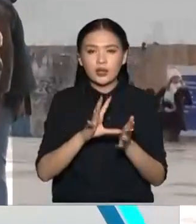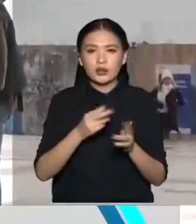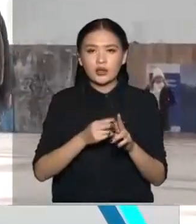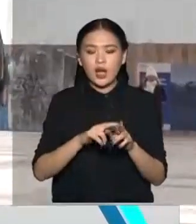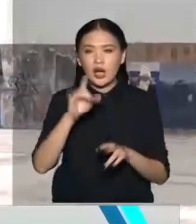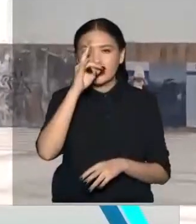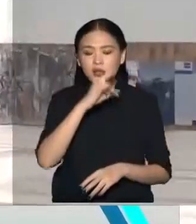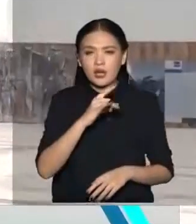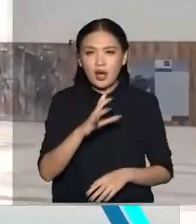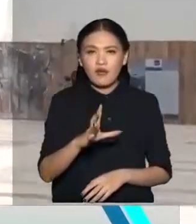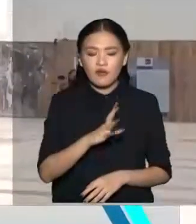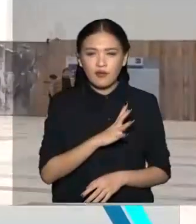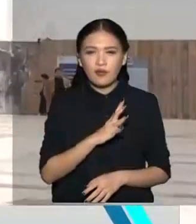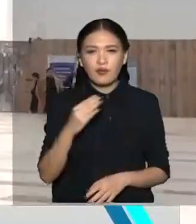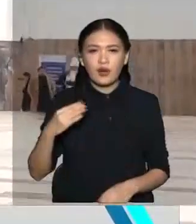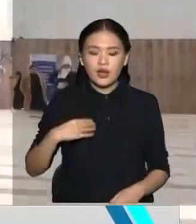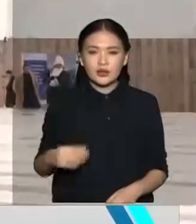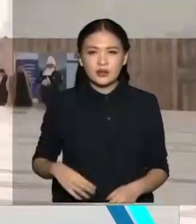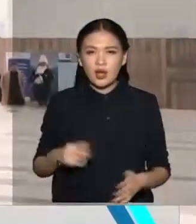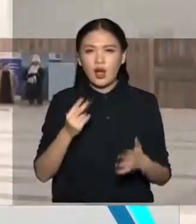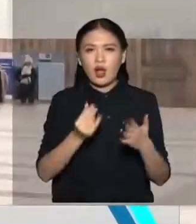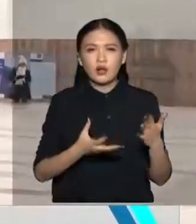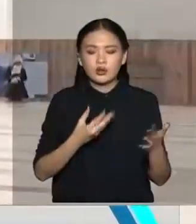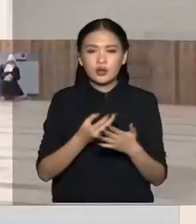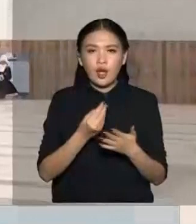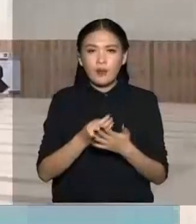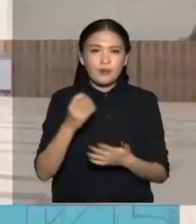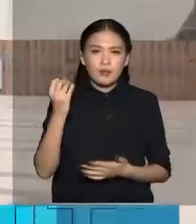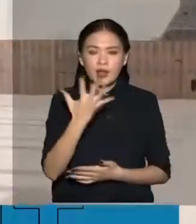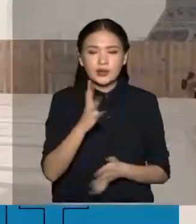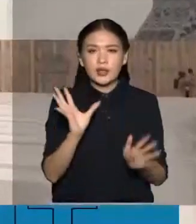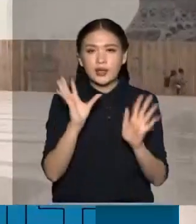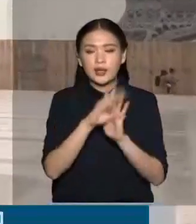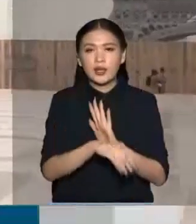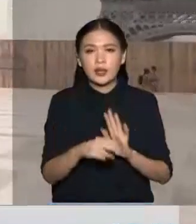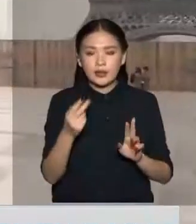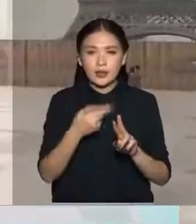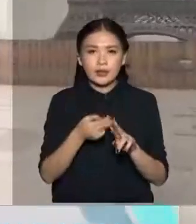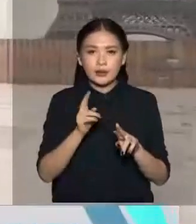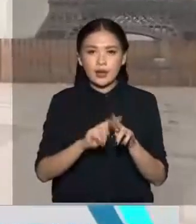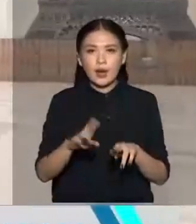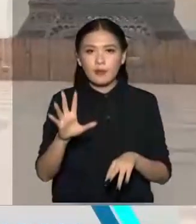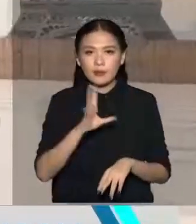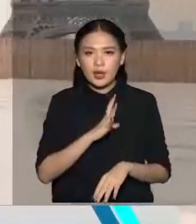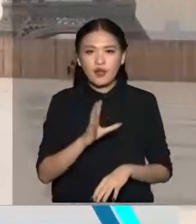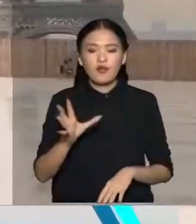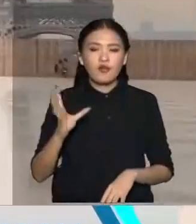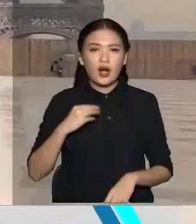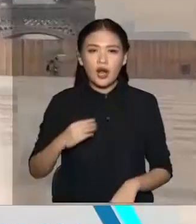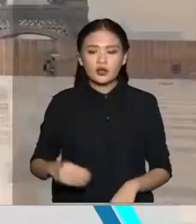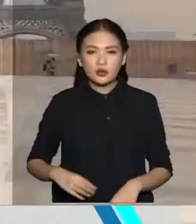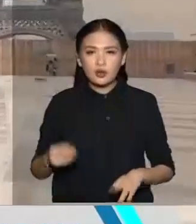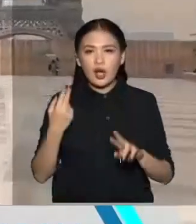Қазақстанда Франция инвесторлар саны бойынша бестікке кіреді. Алдағы уақытта байланысты бекем етуге француздар